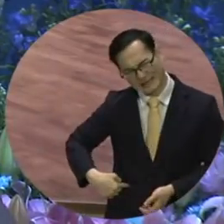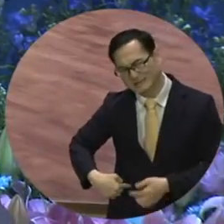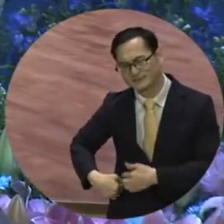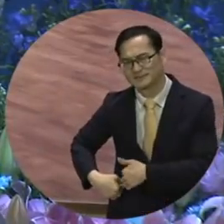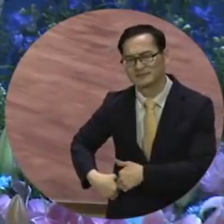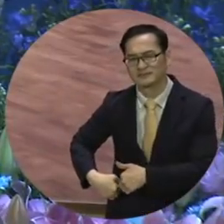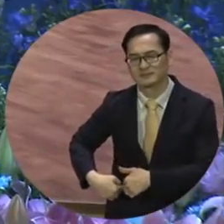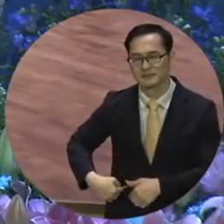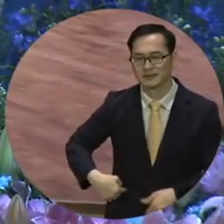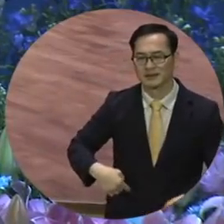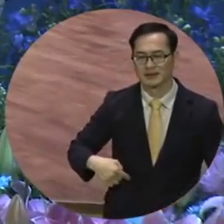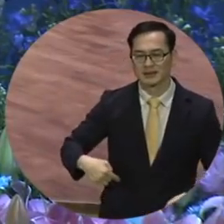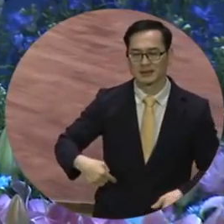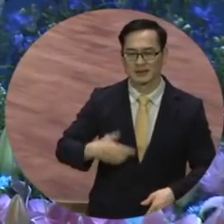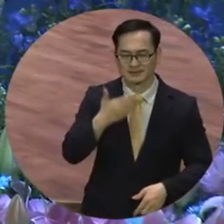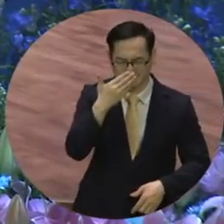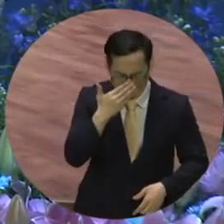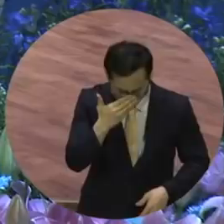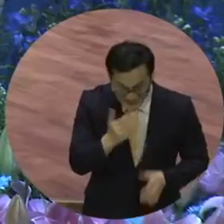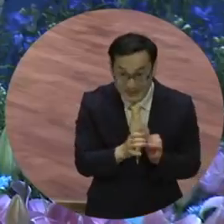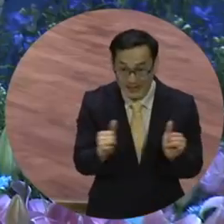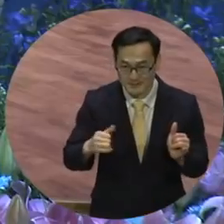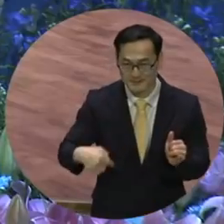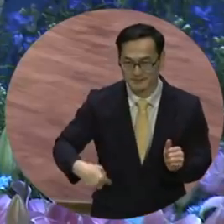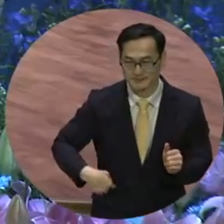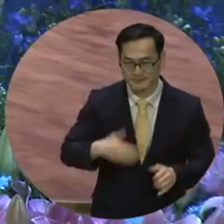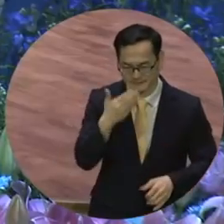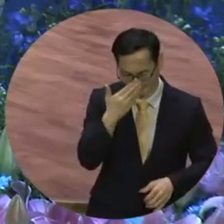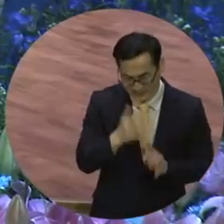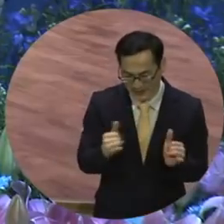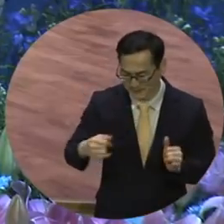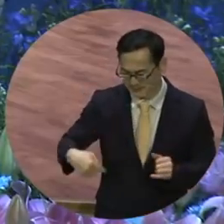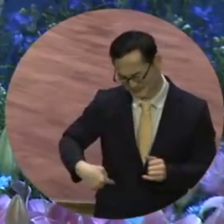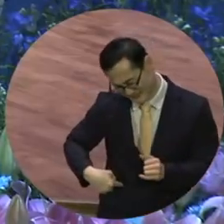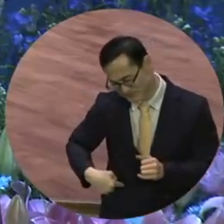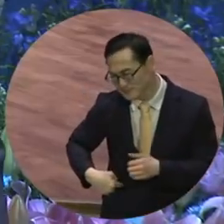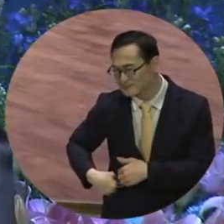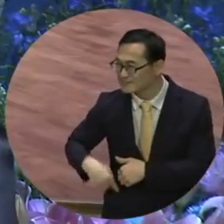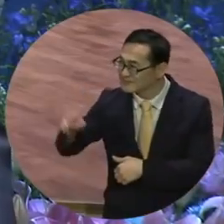아주 착한 사람일수록 말도 안 된다.